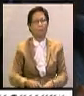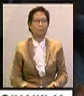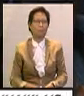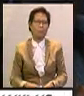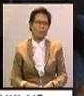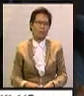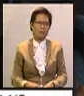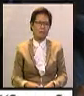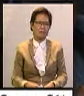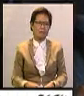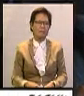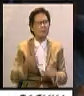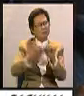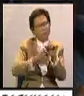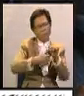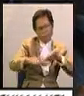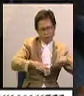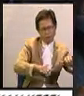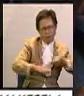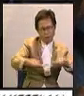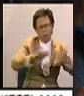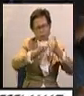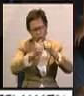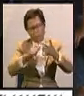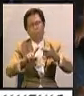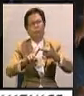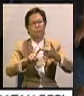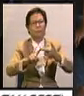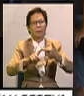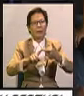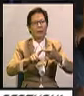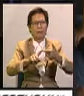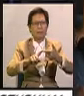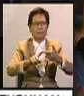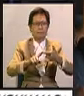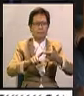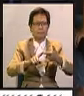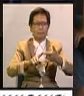Sebab orang kata setiap aktiviti sukan ataupun